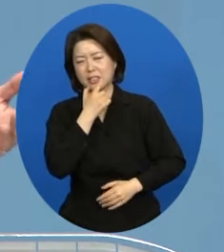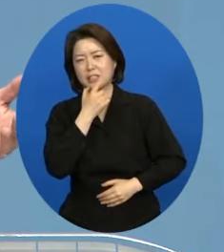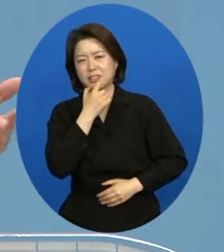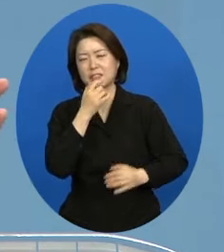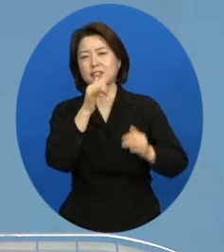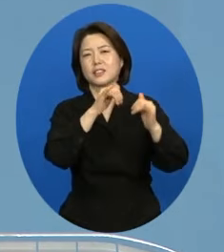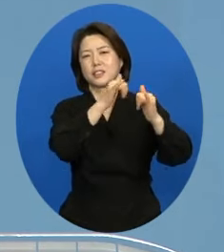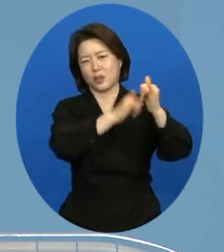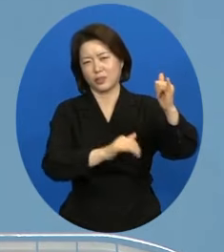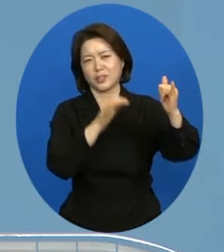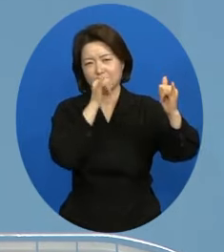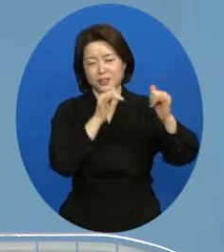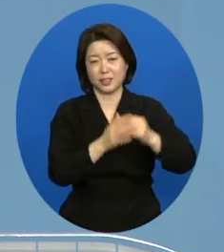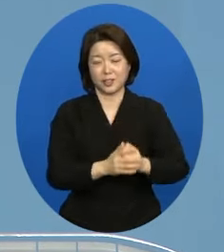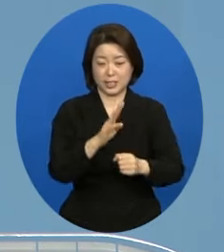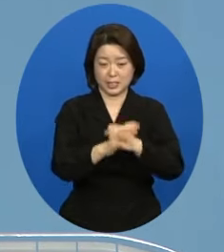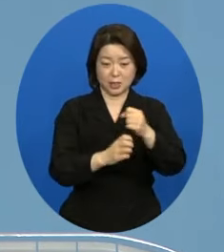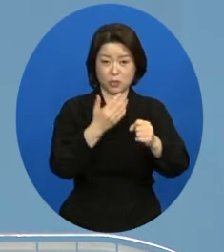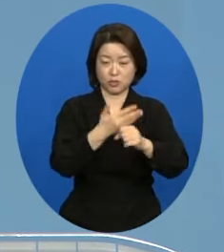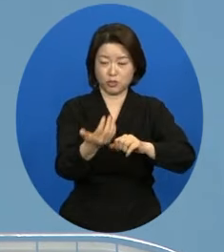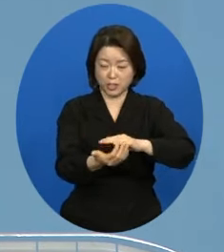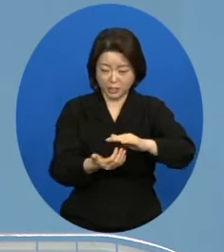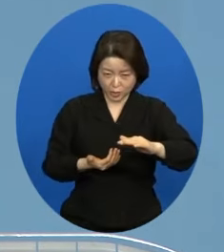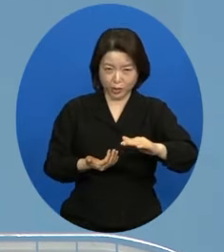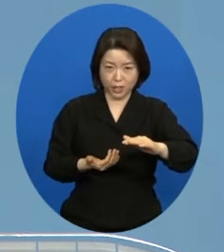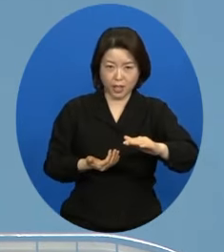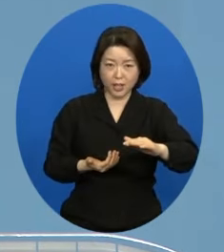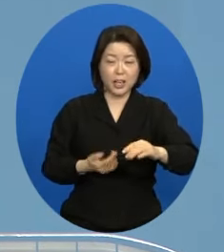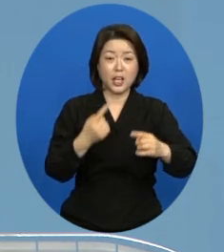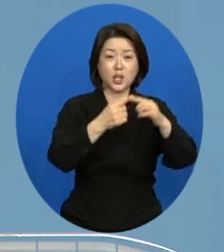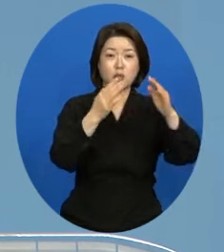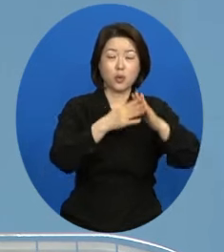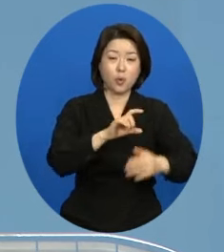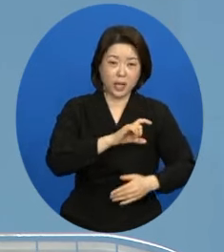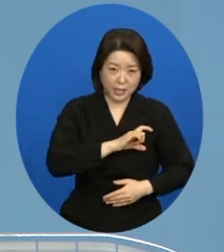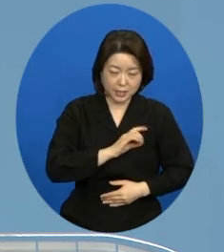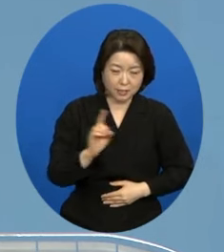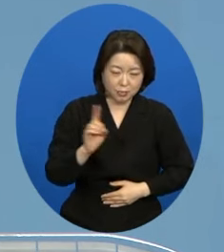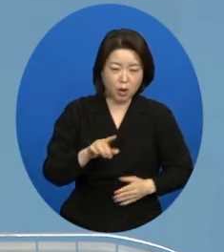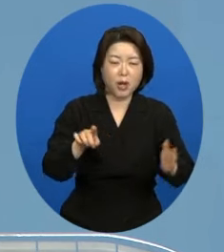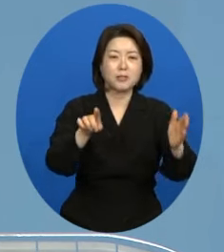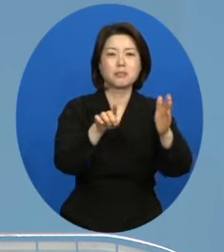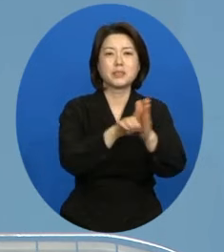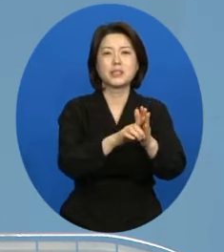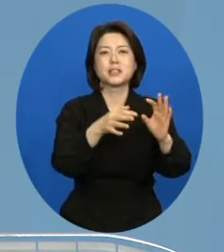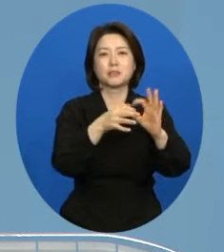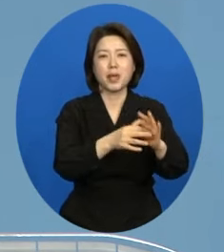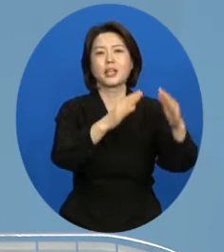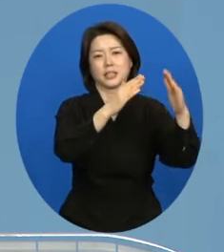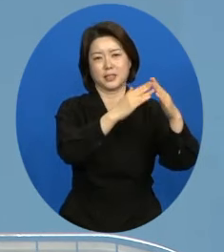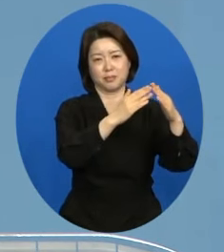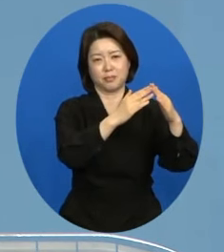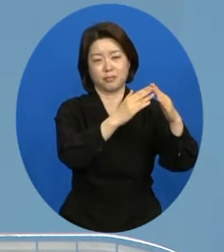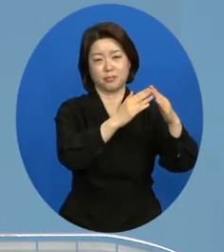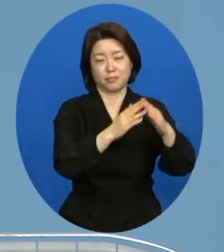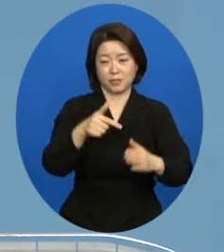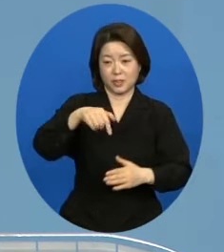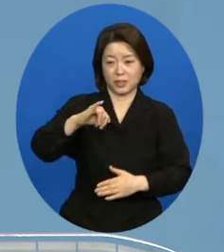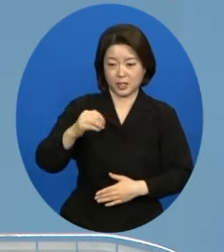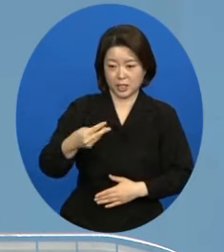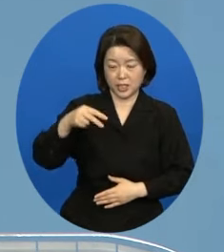39년 전에 원래 교회 이름이 믿음의 집 그 길동이 하는 성내동